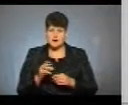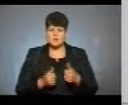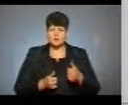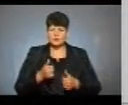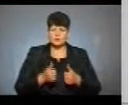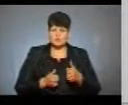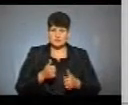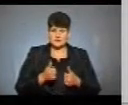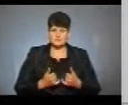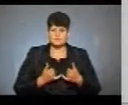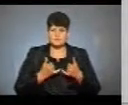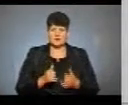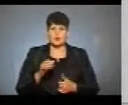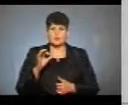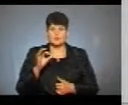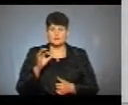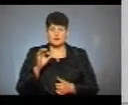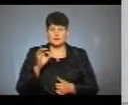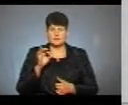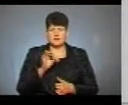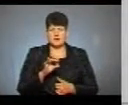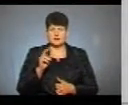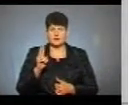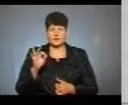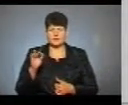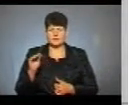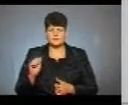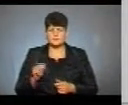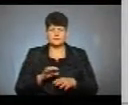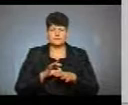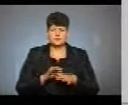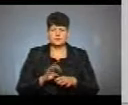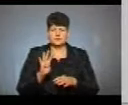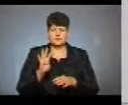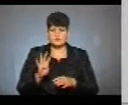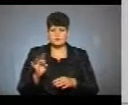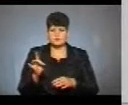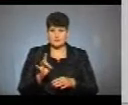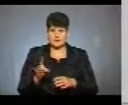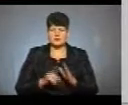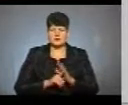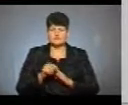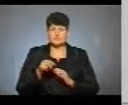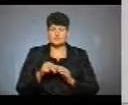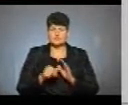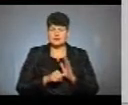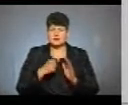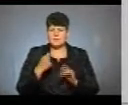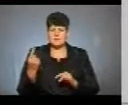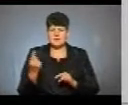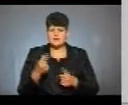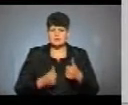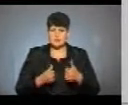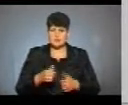блаженого священомученика Омеляна Ковча відбувається вчетверте. Започаткували його у 2016 році. Перші